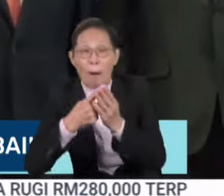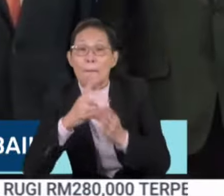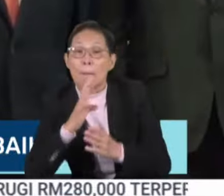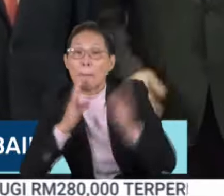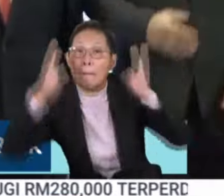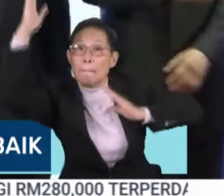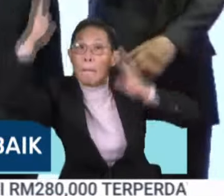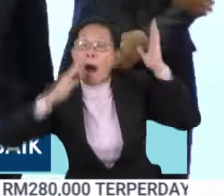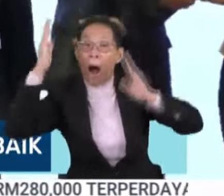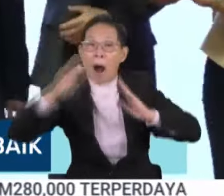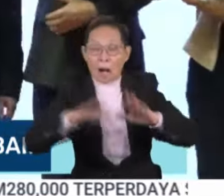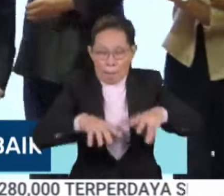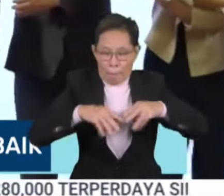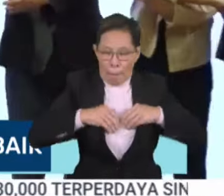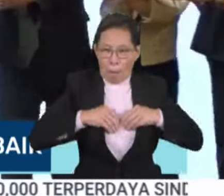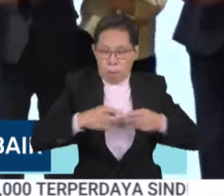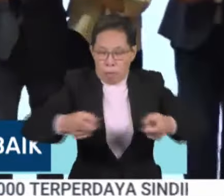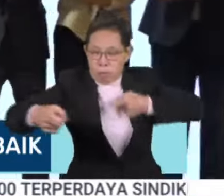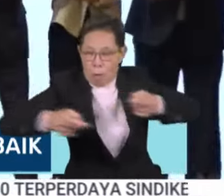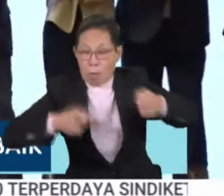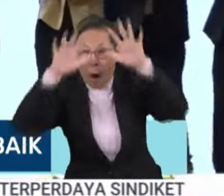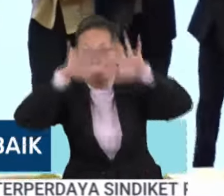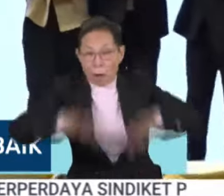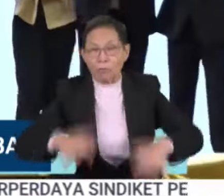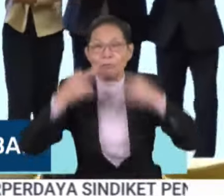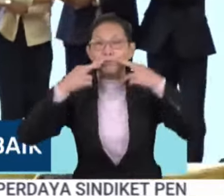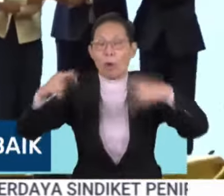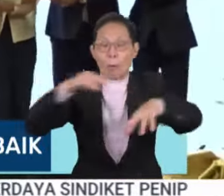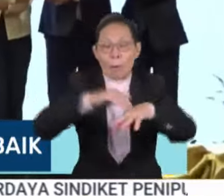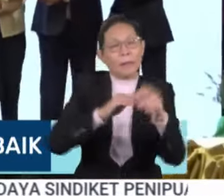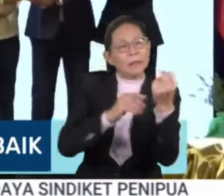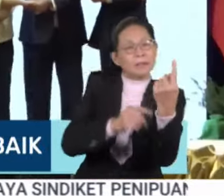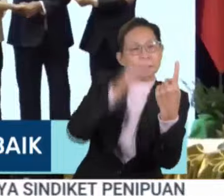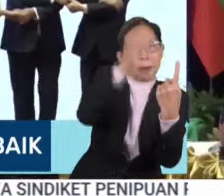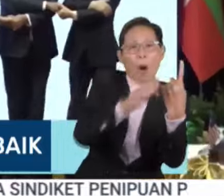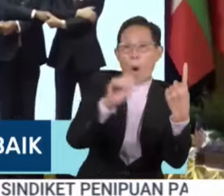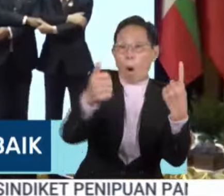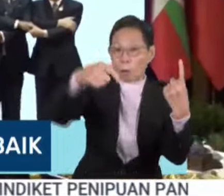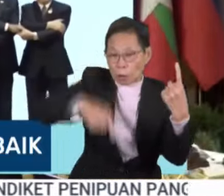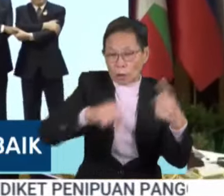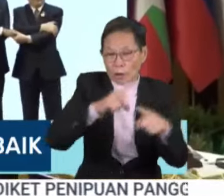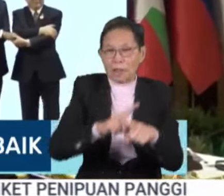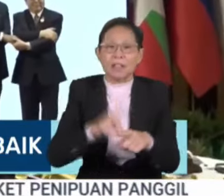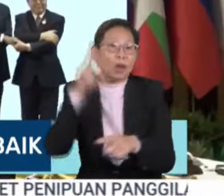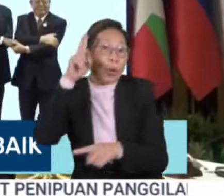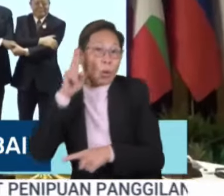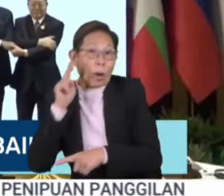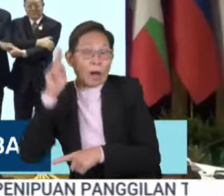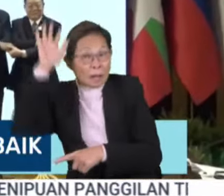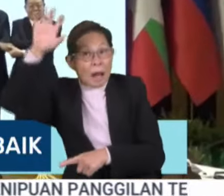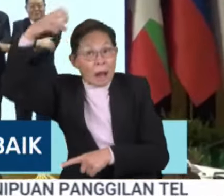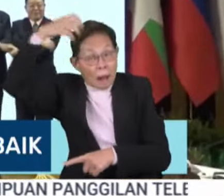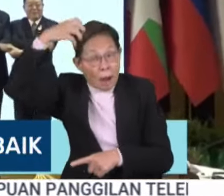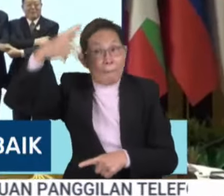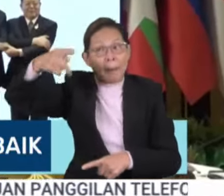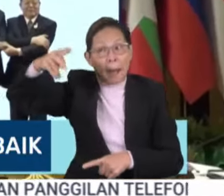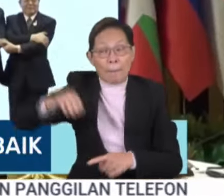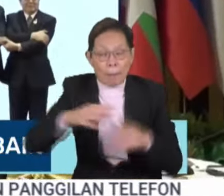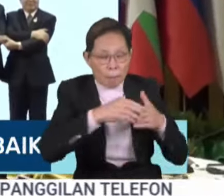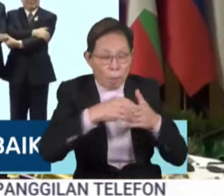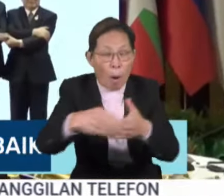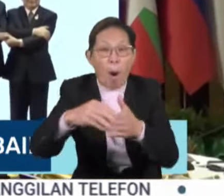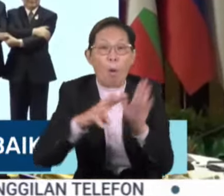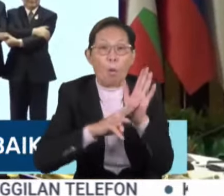berkata Malaysia akan menerima kepengerusian ASEAN secara rasmi pada 11 Oktober ini di Vientiane, Laos. Perdana Menteri akan